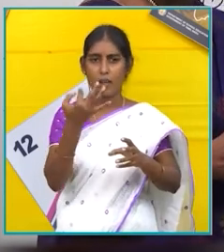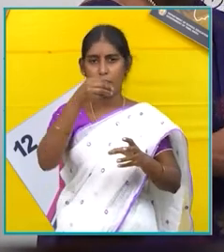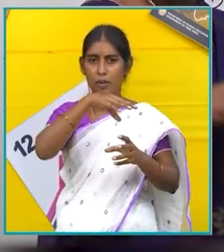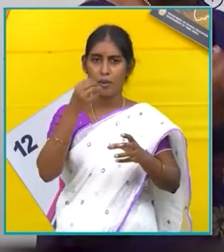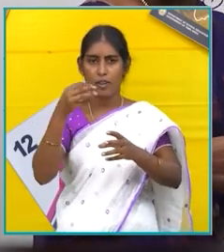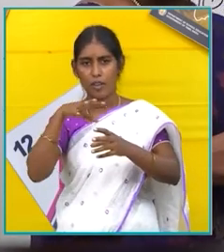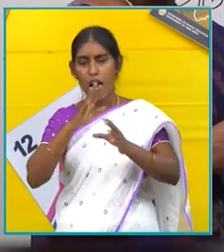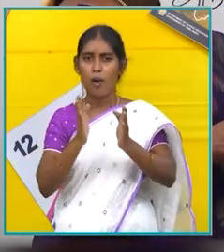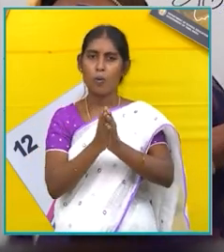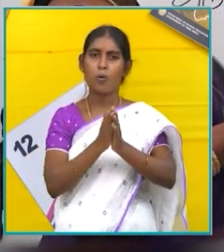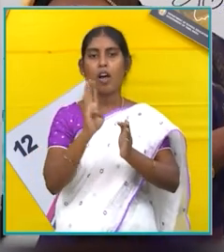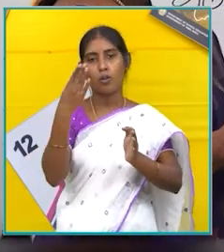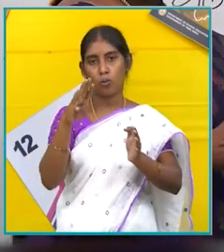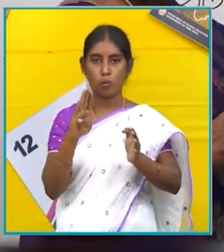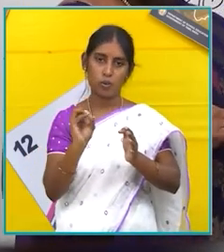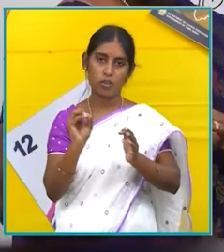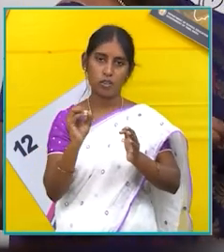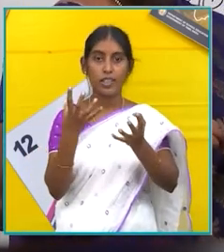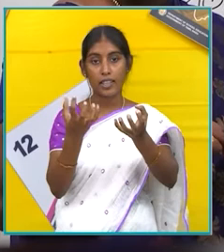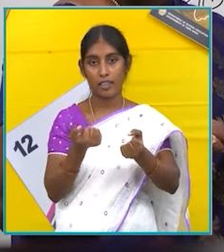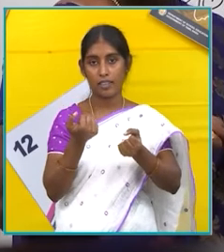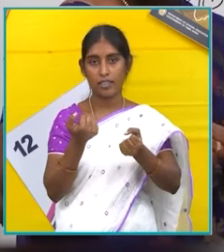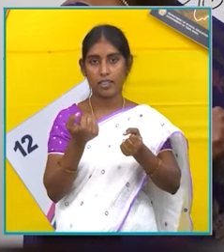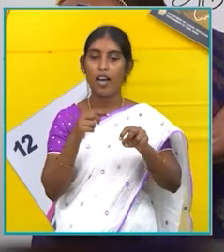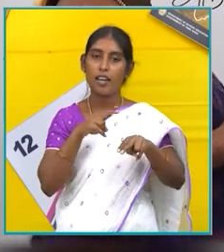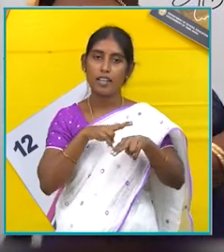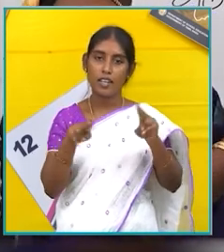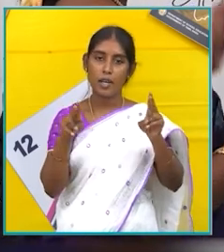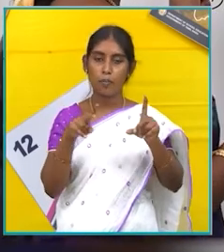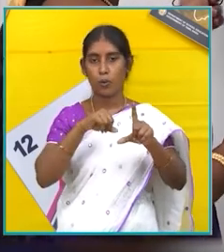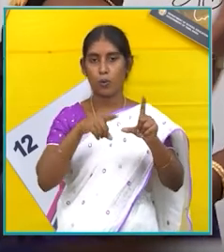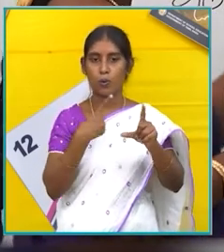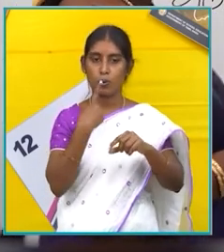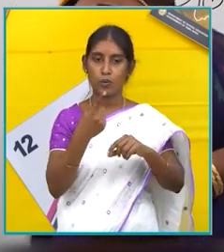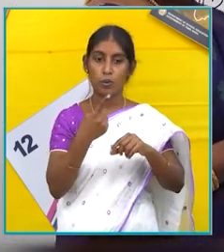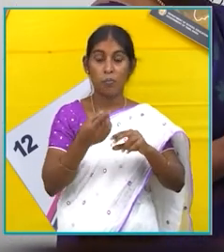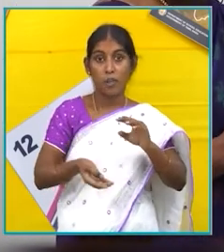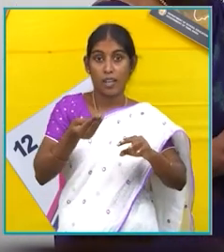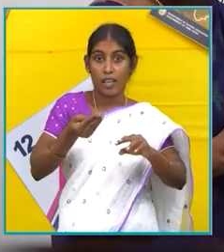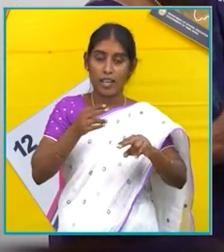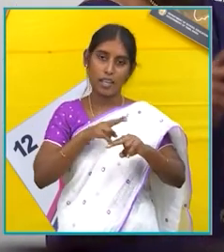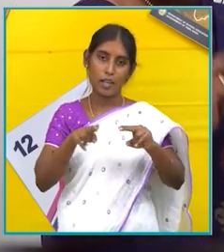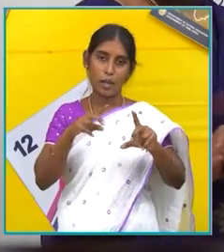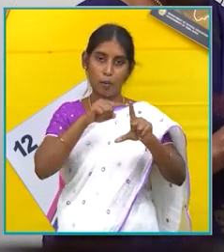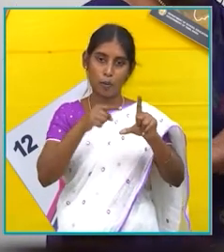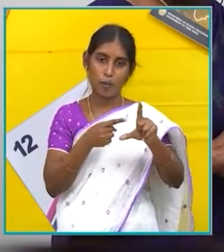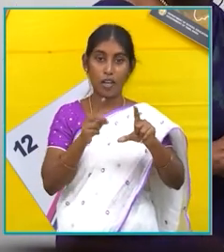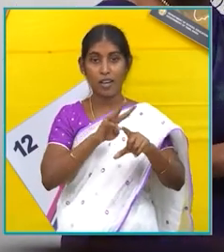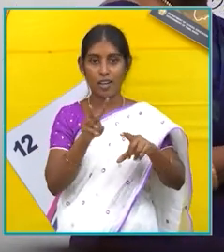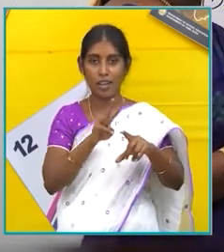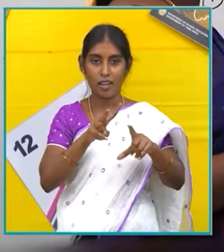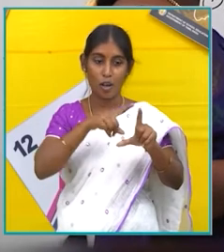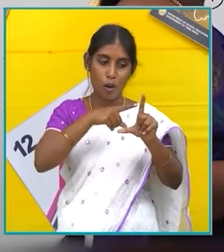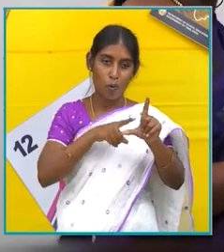இரண்டு கோணங்களை நம்ம கூட்டும் போது அதோட கூடுதல் 90 டிகிரி வந்ததுன்னா அது நிரப்பு கோணங்கள். மிகை நிரப்பு கோணங்கள்னா, இரண்டு